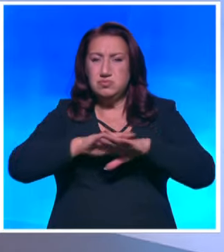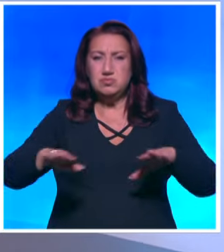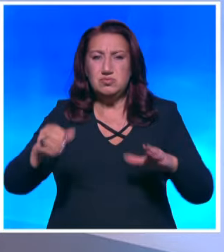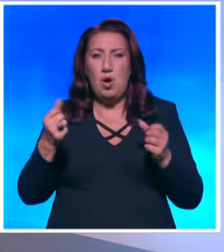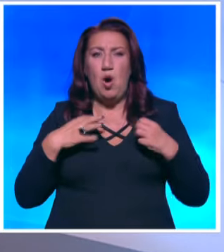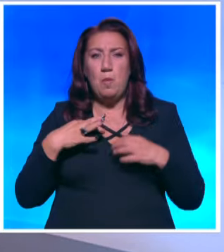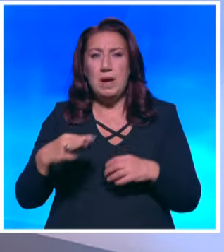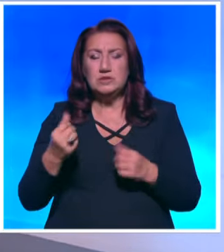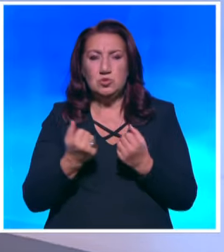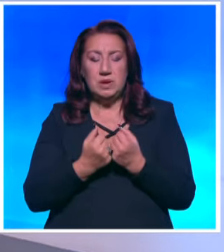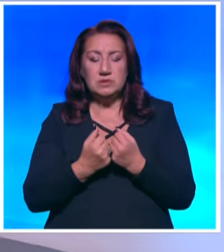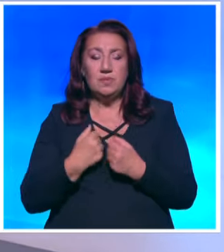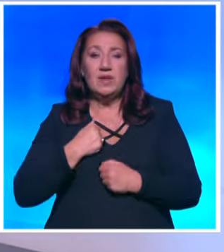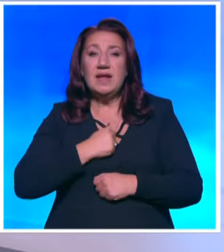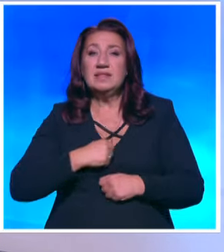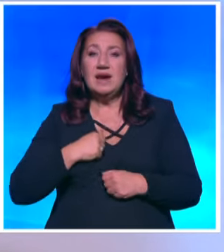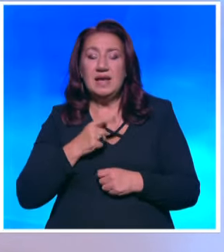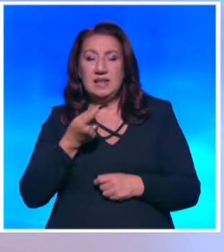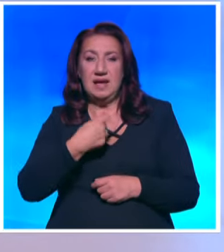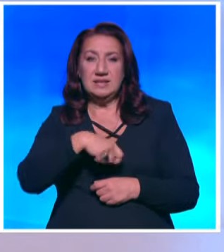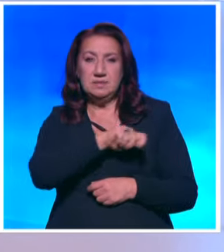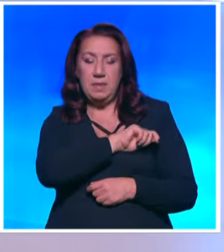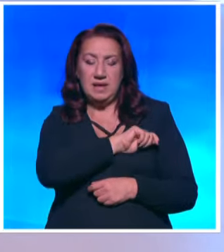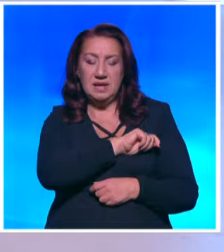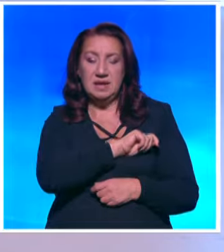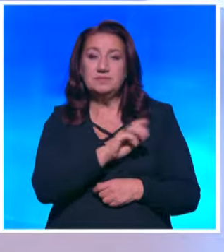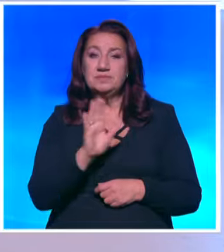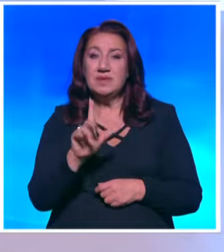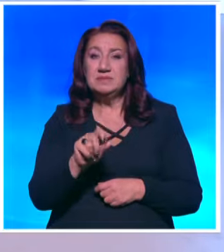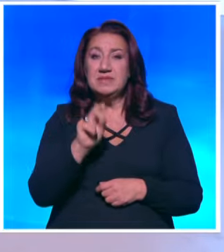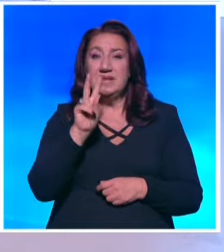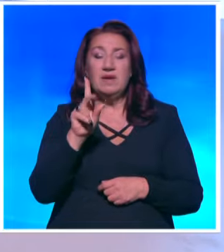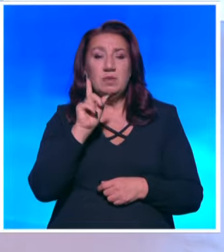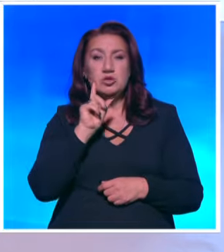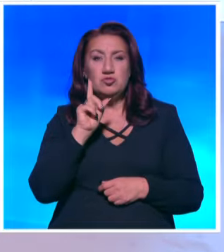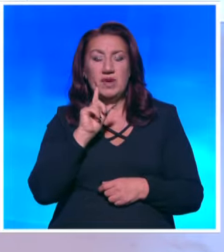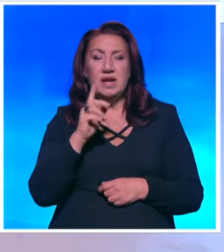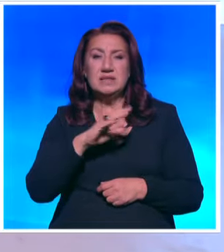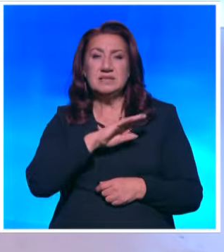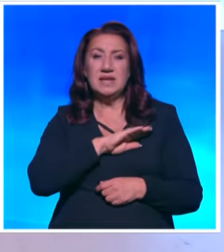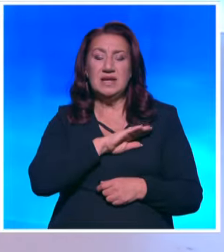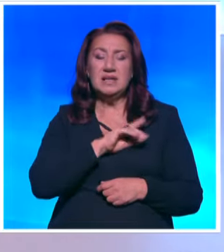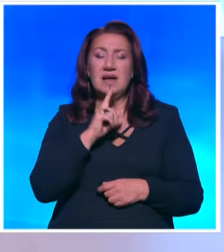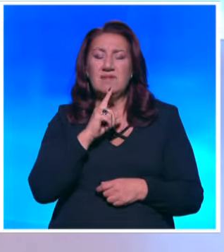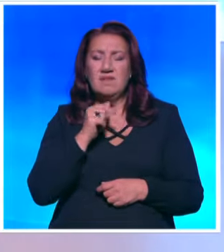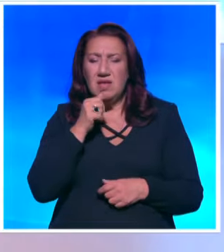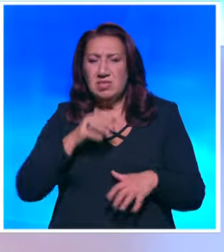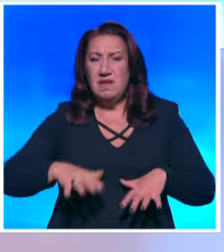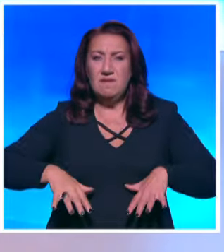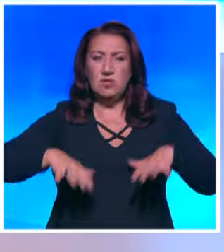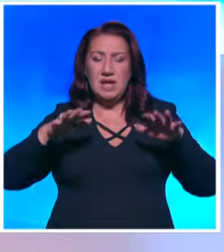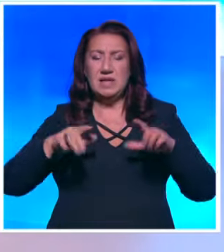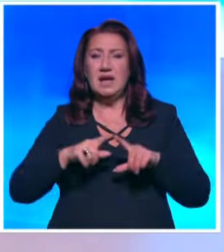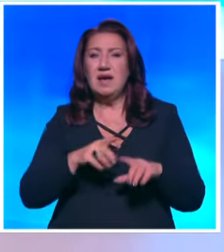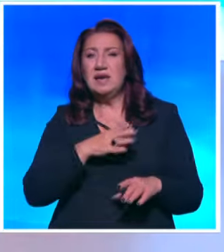Трагедия в Испания. Най-малко 72 души загинаха в катастрофалните наводнения в източна Испания. Най-тежка е